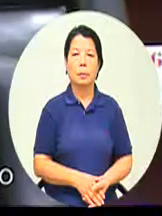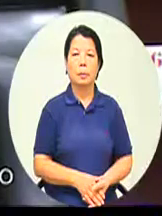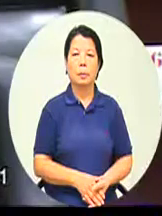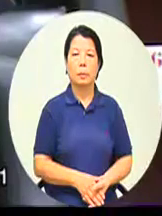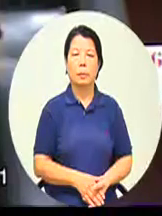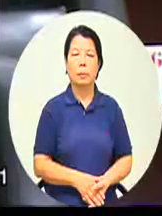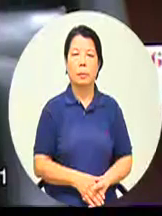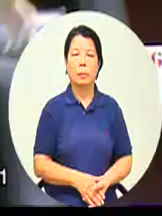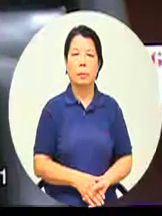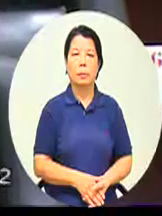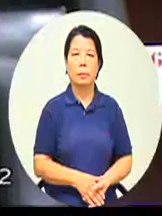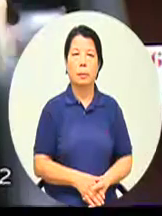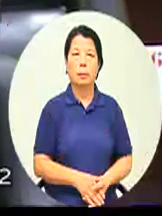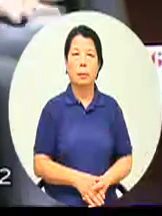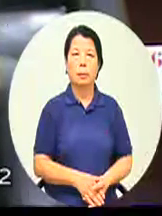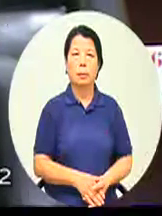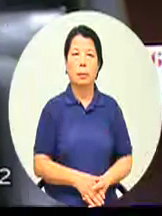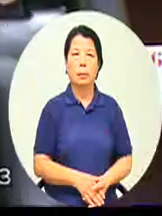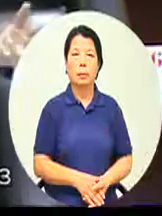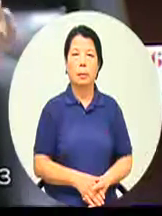好，